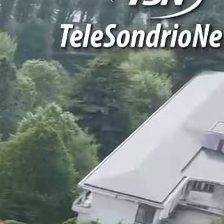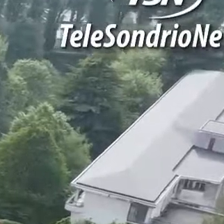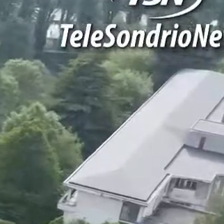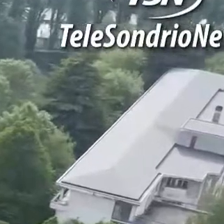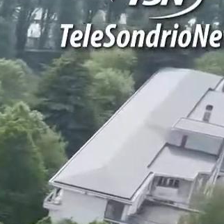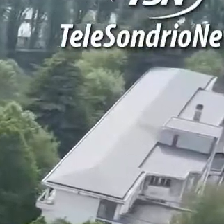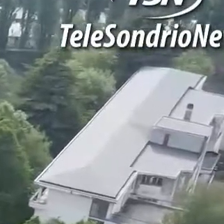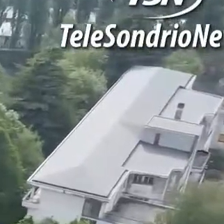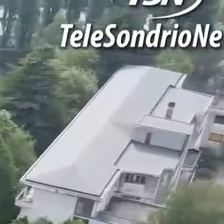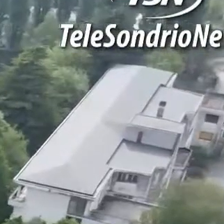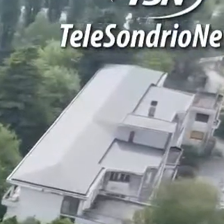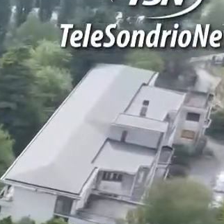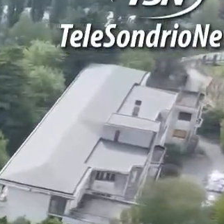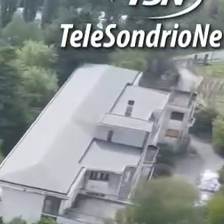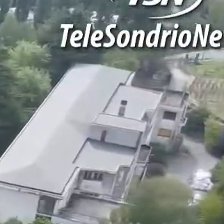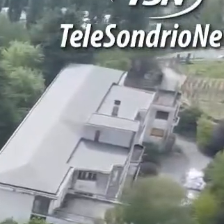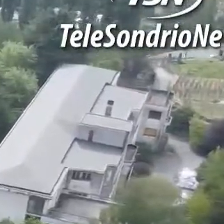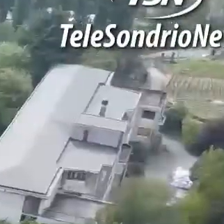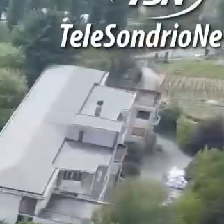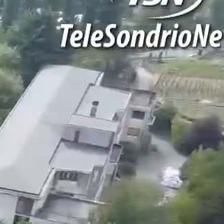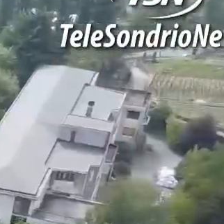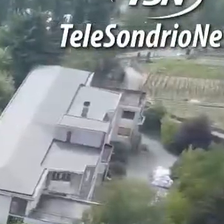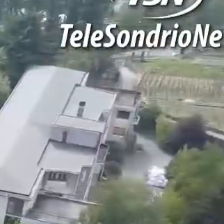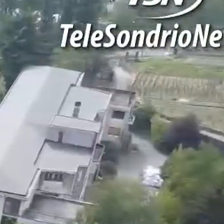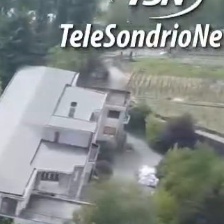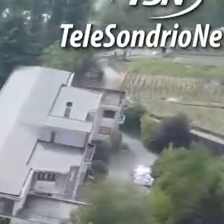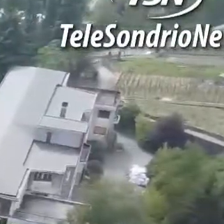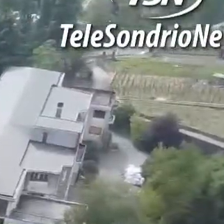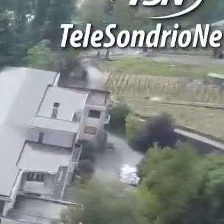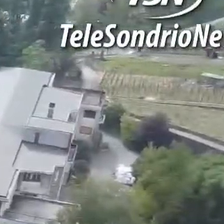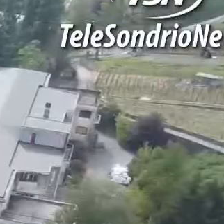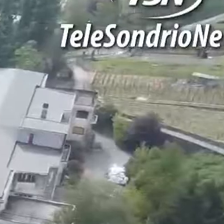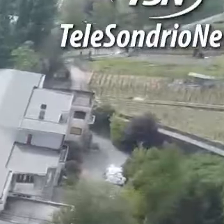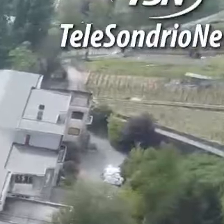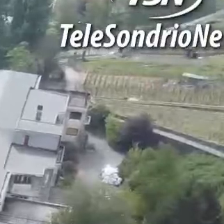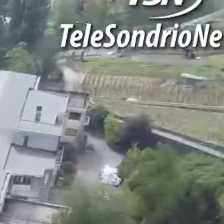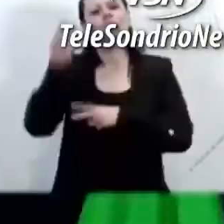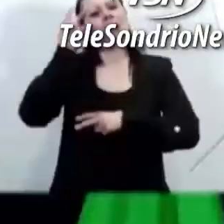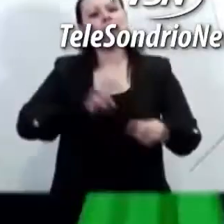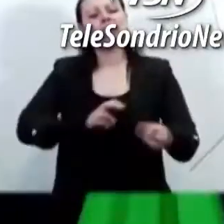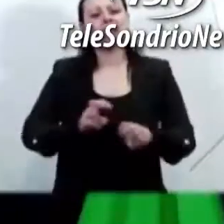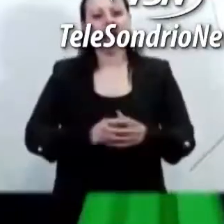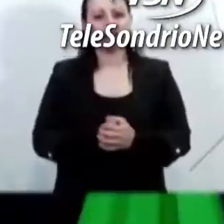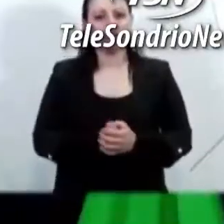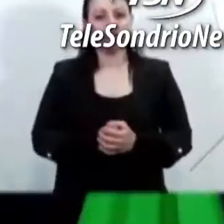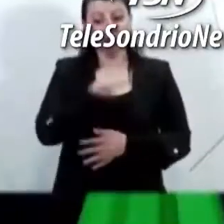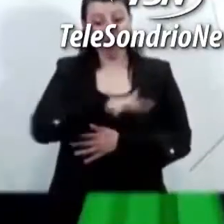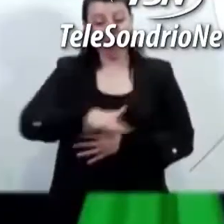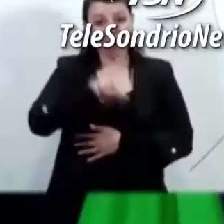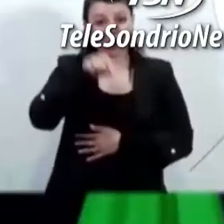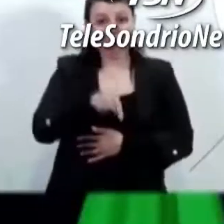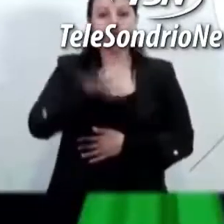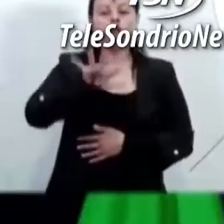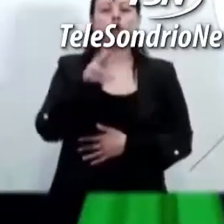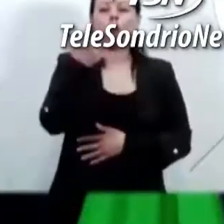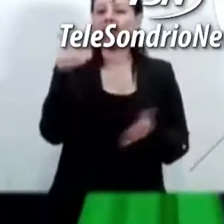primo cittadino del capoluogo ha illustrato oggi a milano i dettagli dell'operazione che interesserà la zona un'area di 53 mila metri